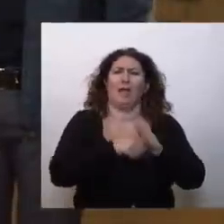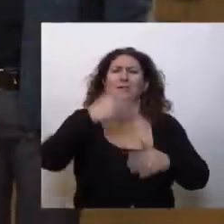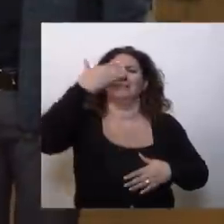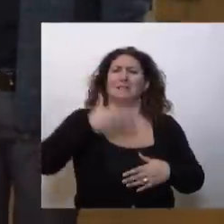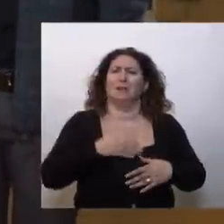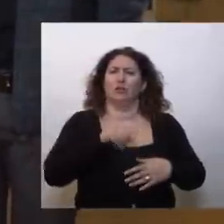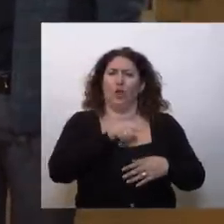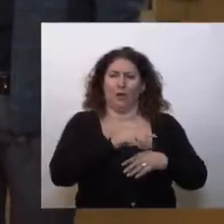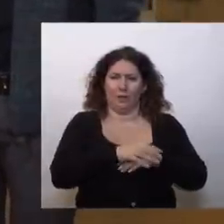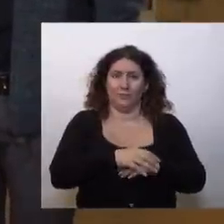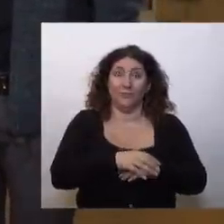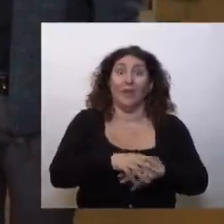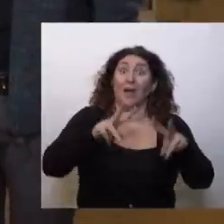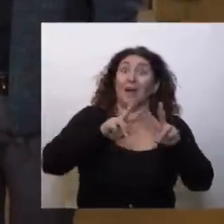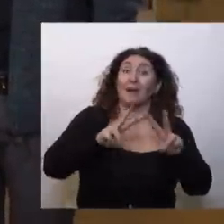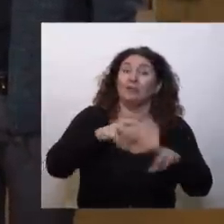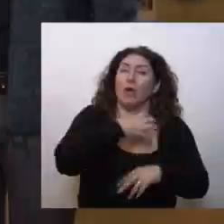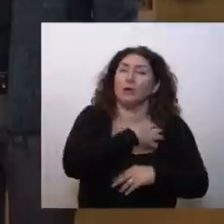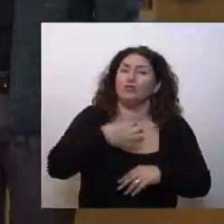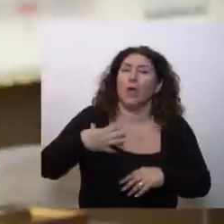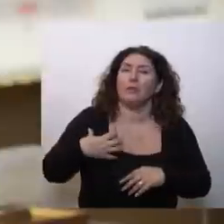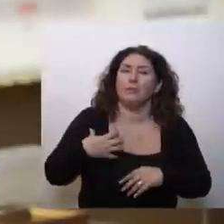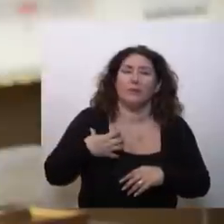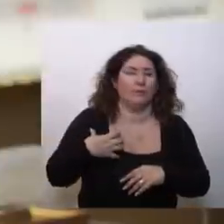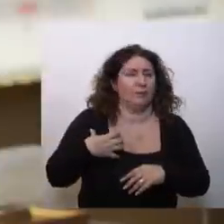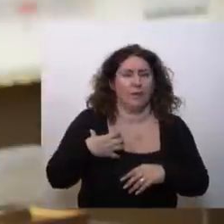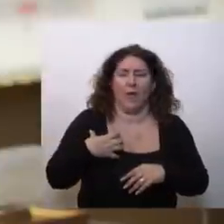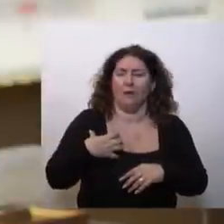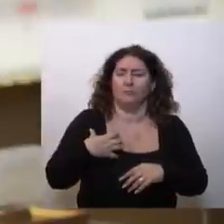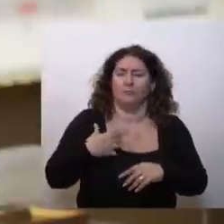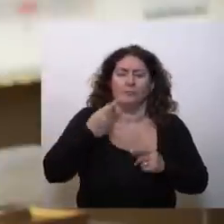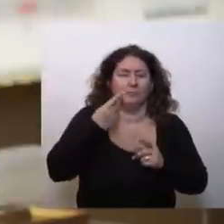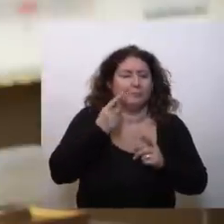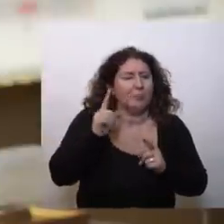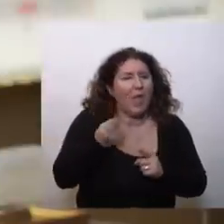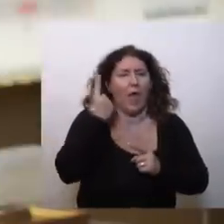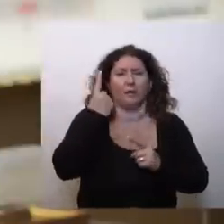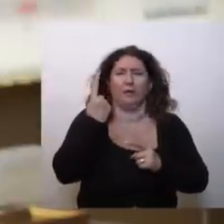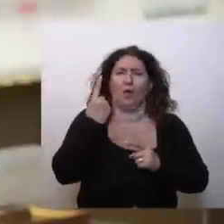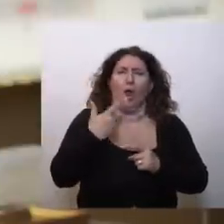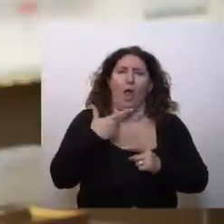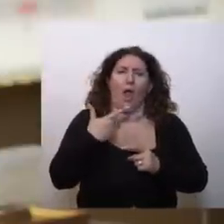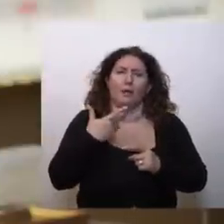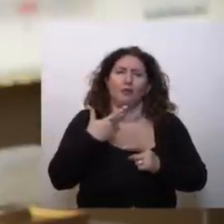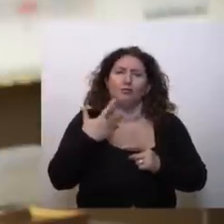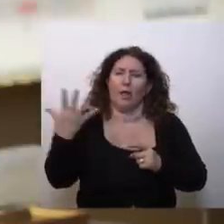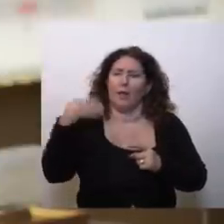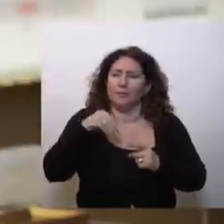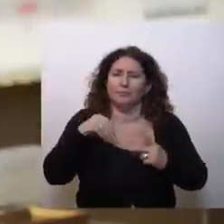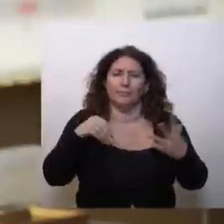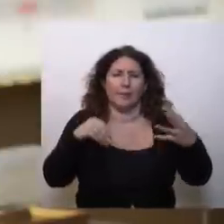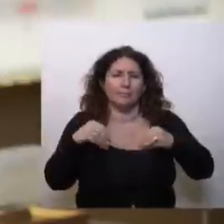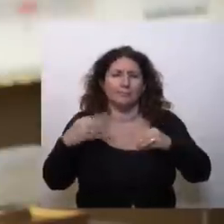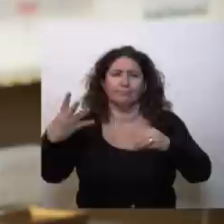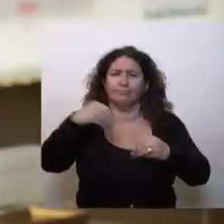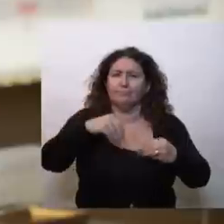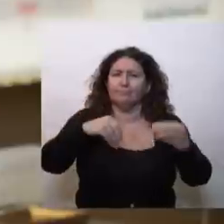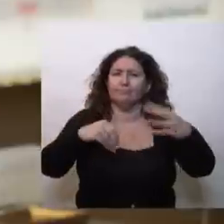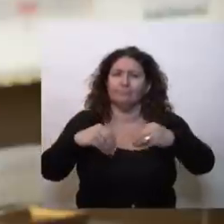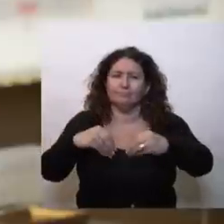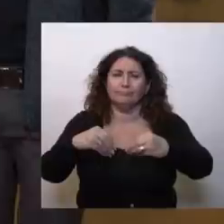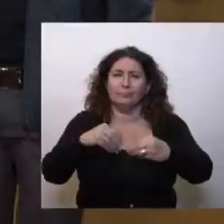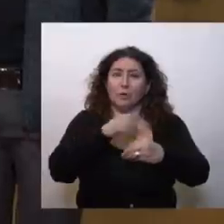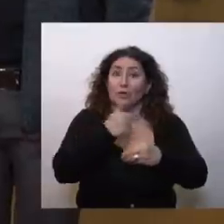scientifica molto particolare, perché sono coinvolte diverse discipline, non soltanto